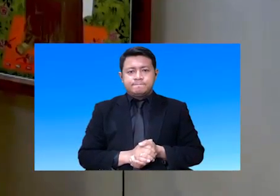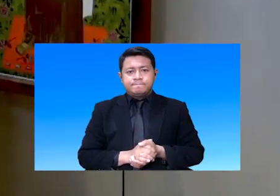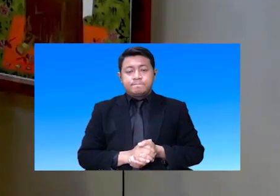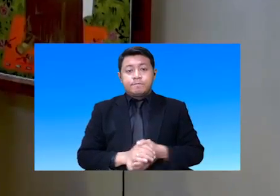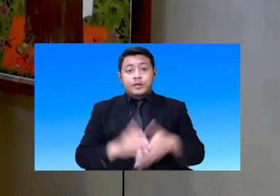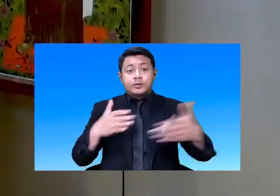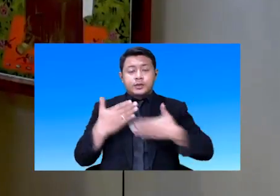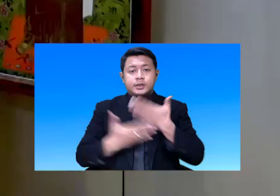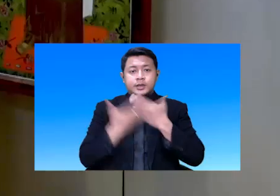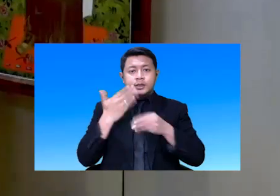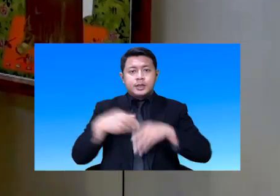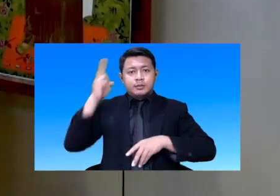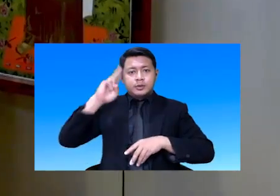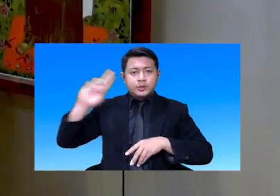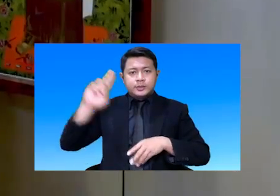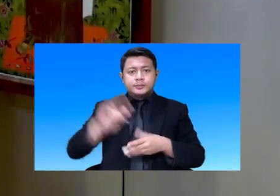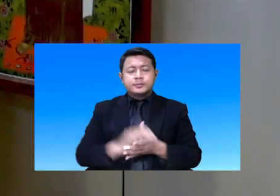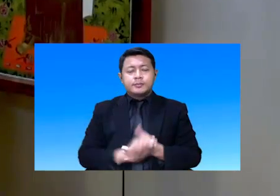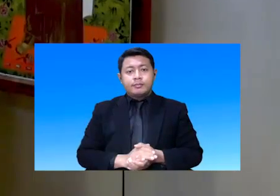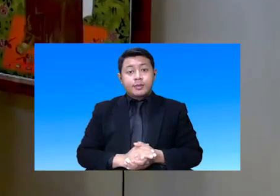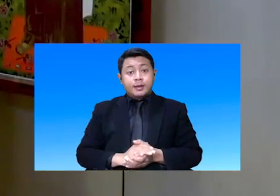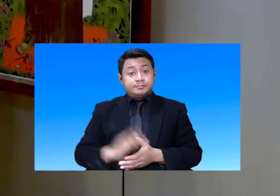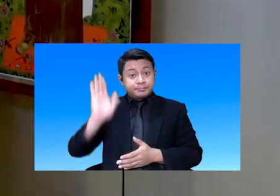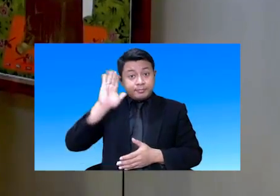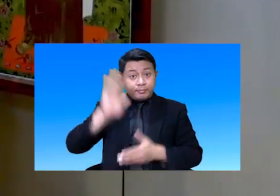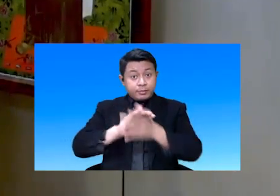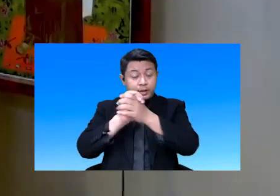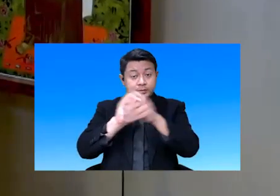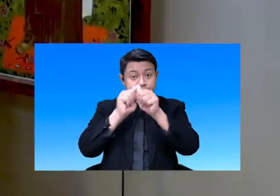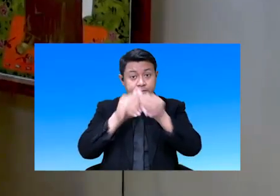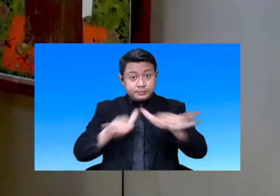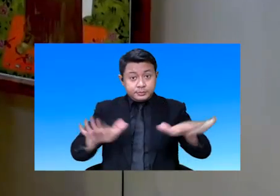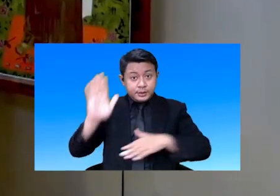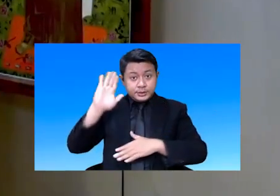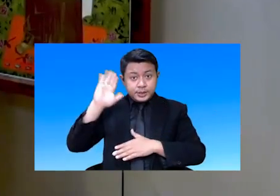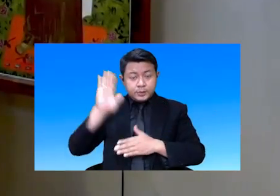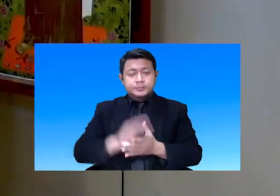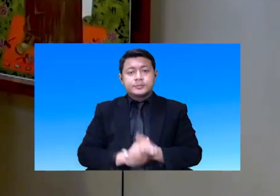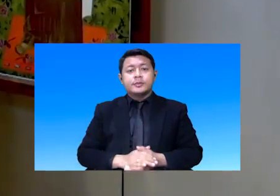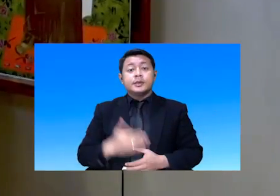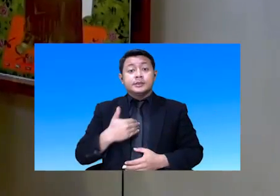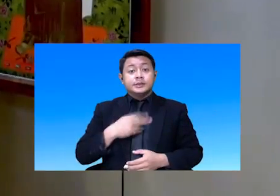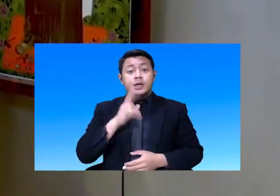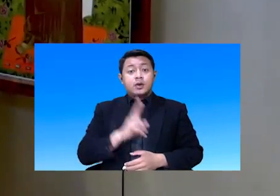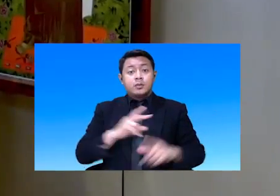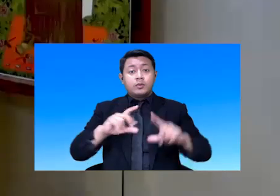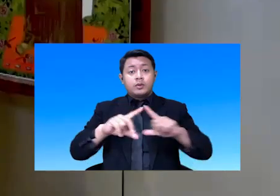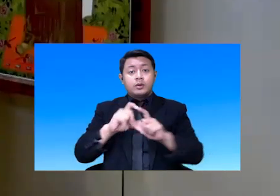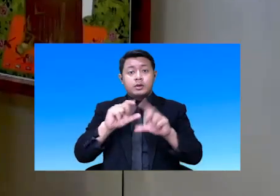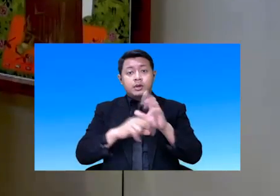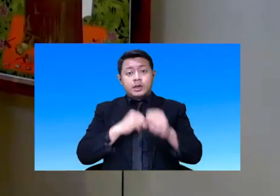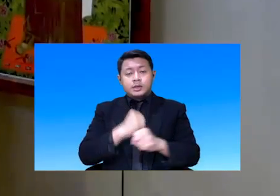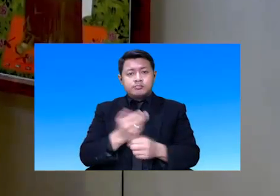Saudara-saudara terkasih di dalam Tuhan, salam damai sejahtera, shalom. Saya, Andang Binawan, ingin mengajak